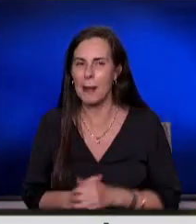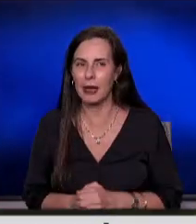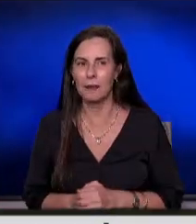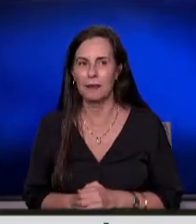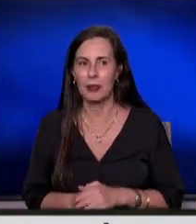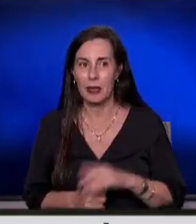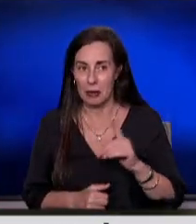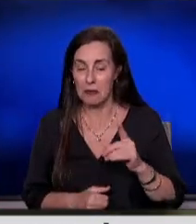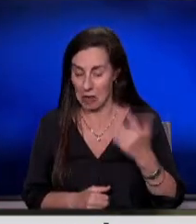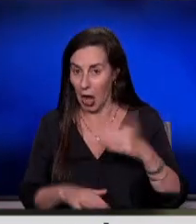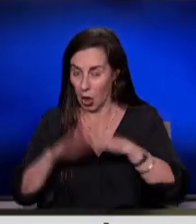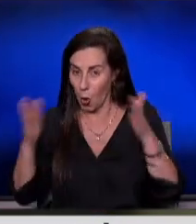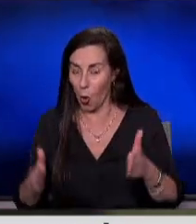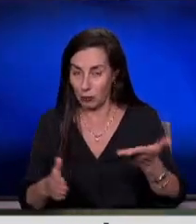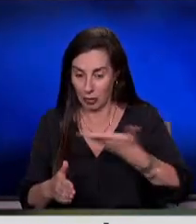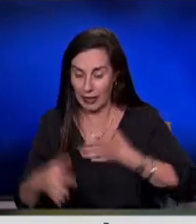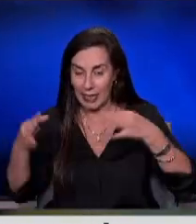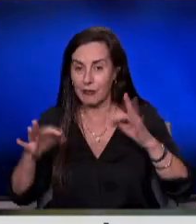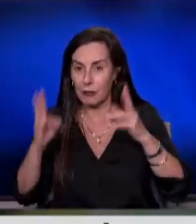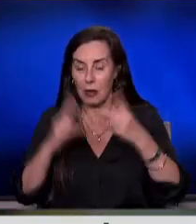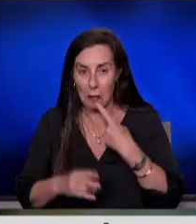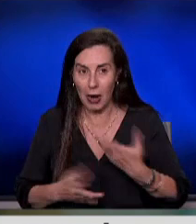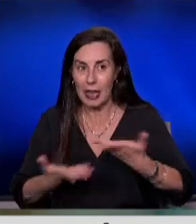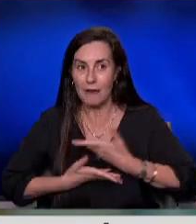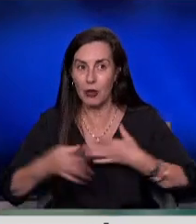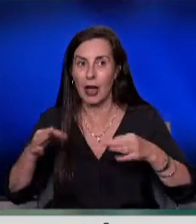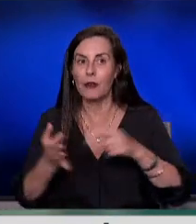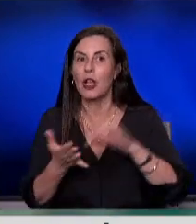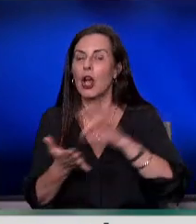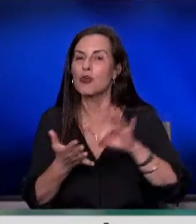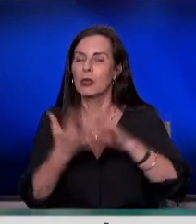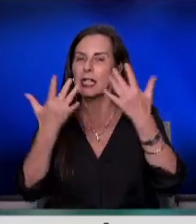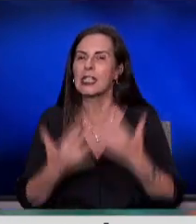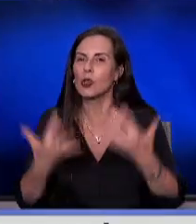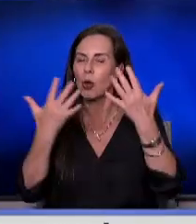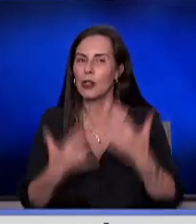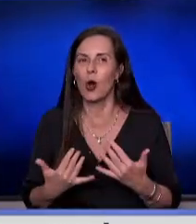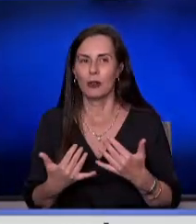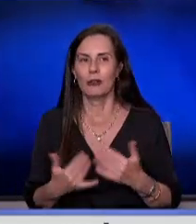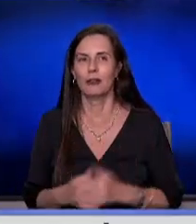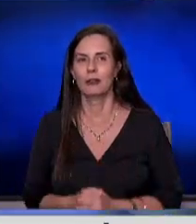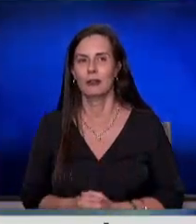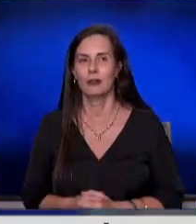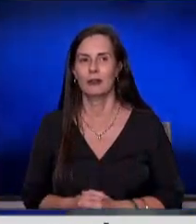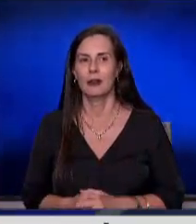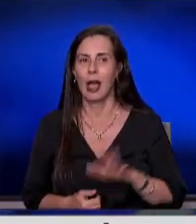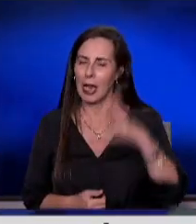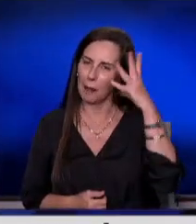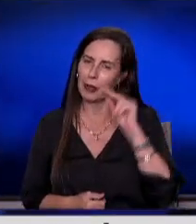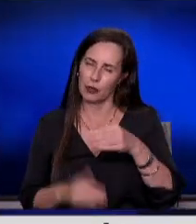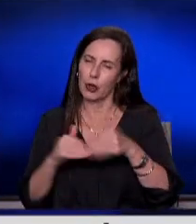אם פעם איזה אחד מהדוכנים בא אליי עם הדף, אמרתי לו, הביאו לי את הדף בשביל לרשום על זה סטטיסטיקות של ה... גם לכיף יש